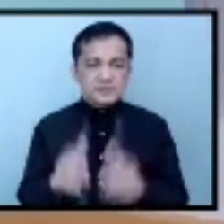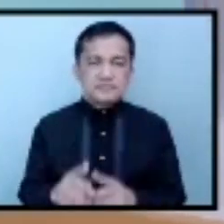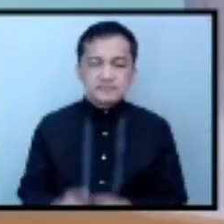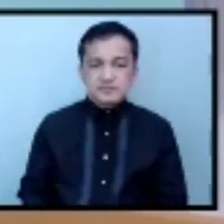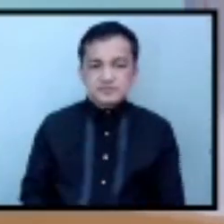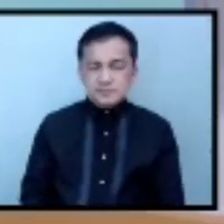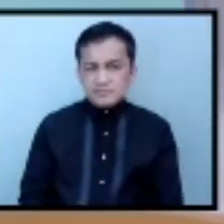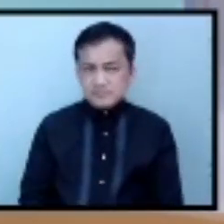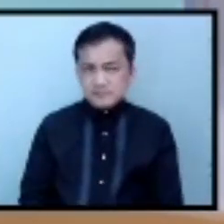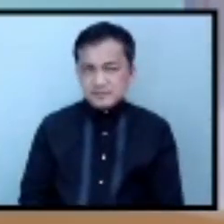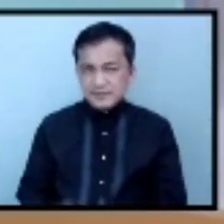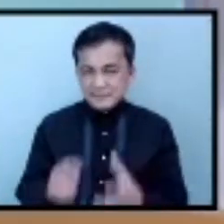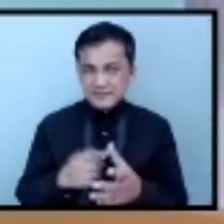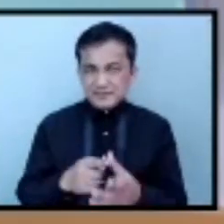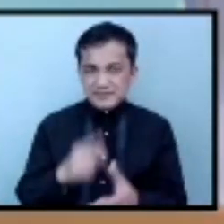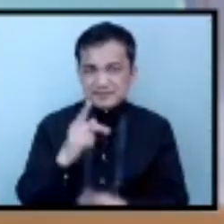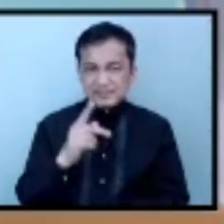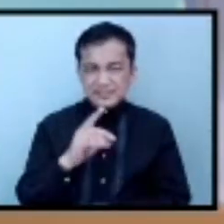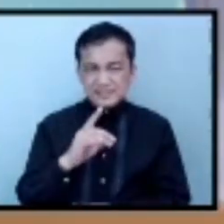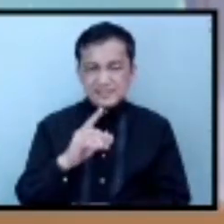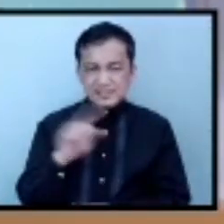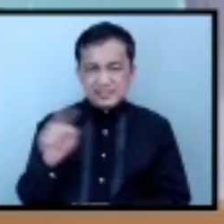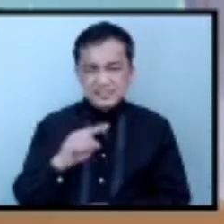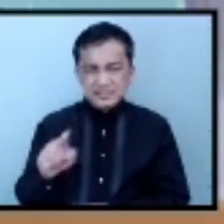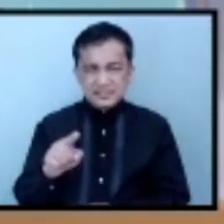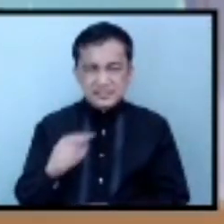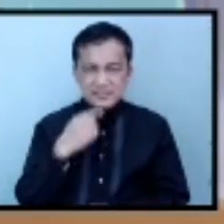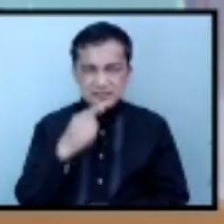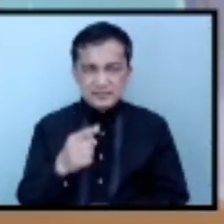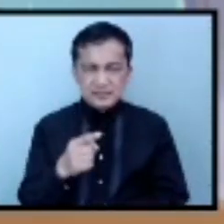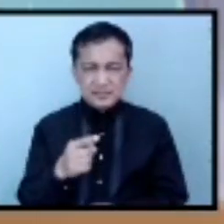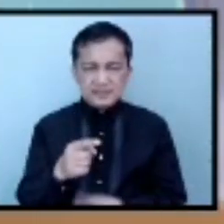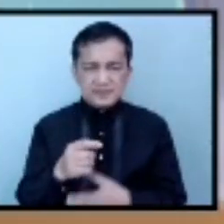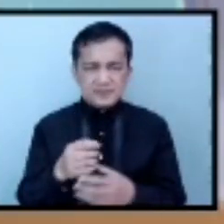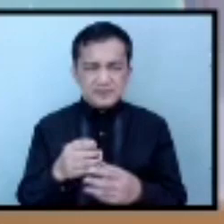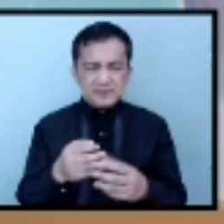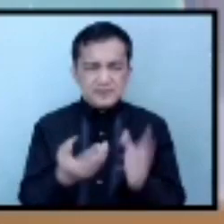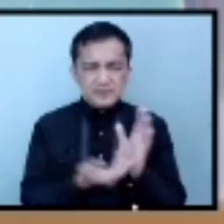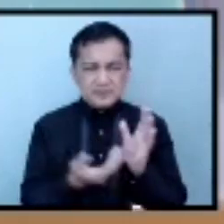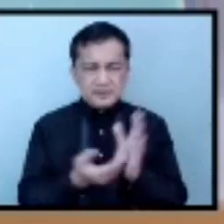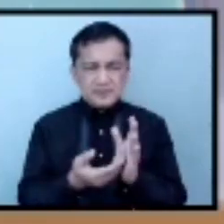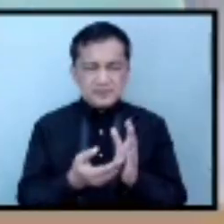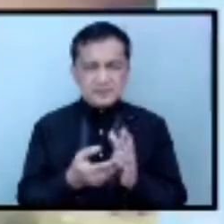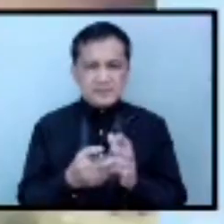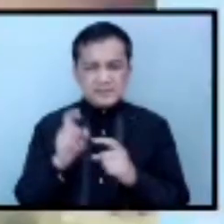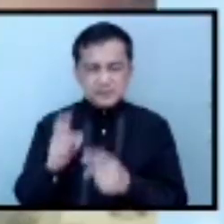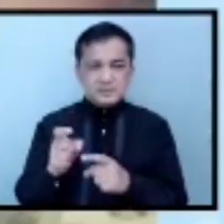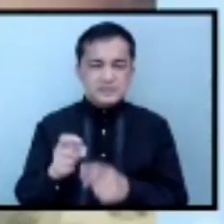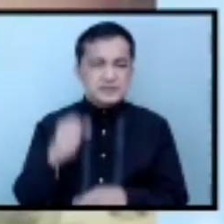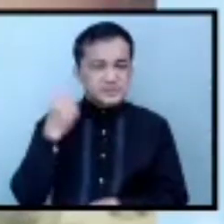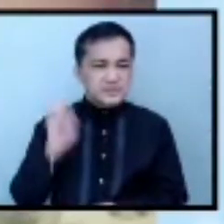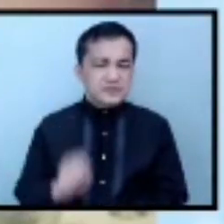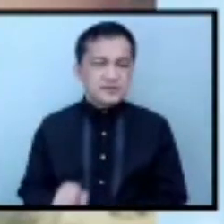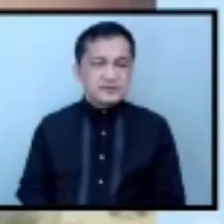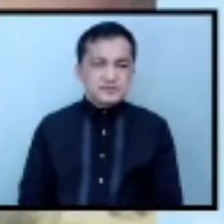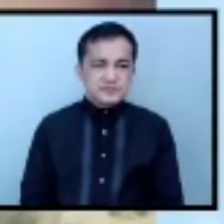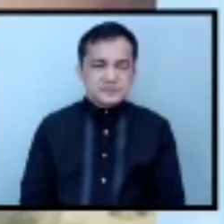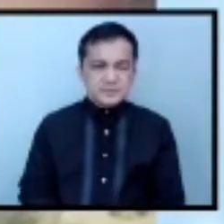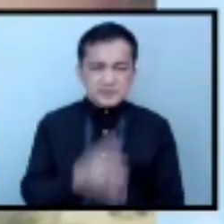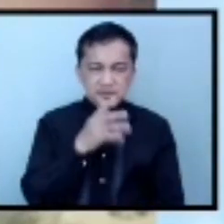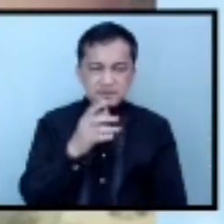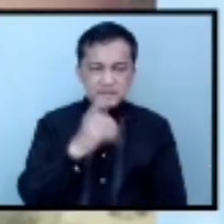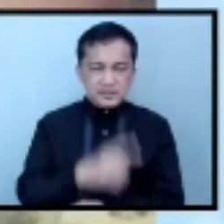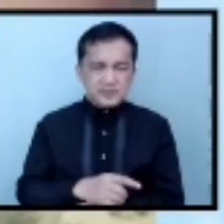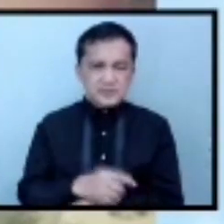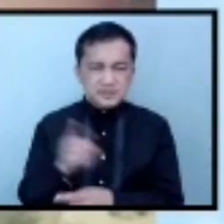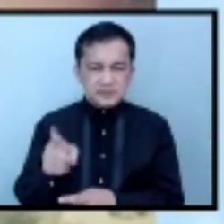Casey Concepcion, flex ang memorable gifts na bigay sa kanya ni Sharon Cuneta. Sa mismo Mother's Day, nag-dedicate na isang